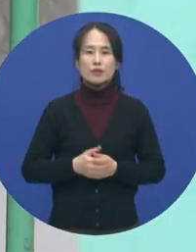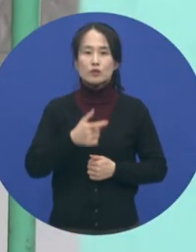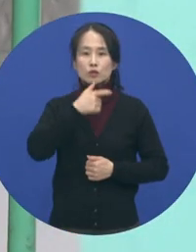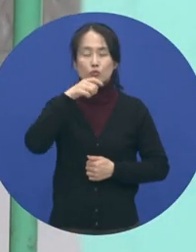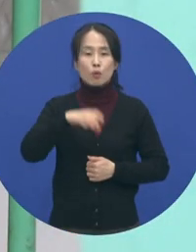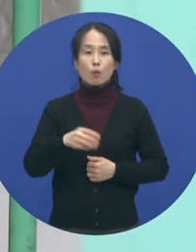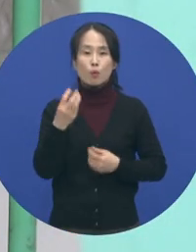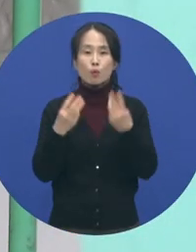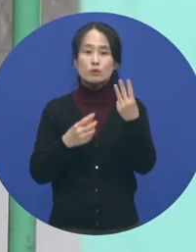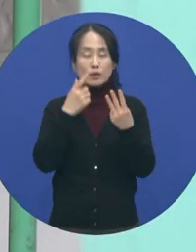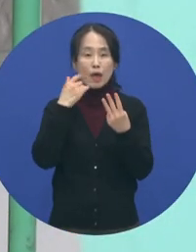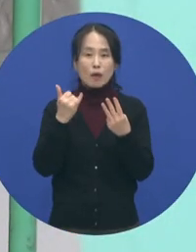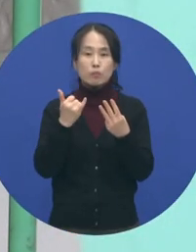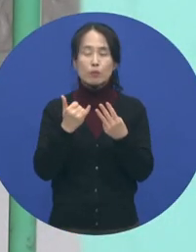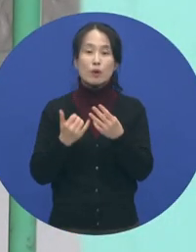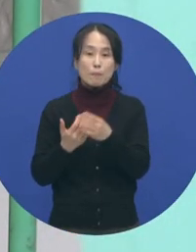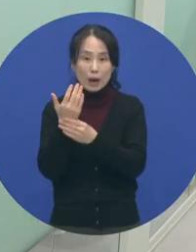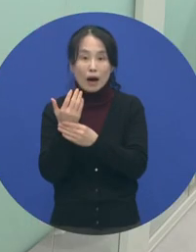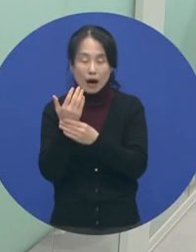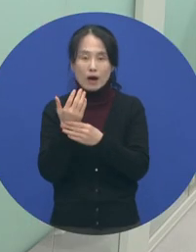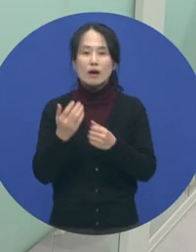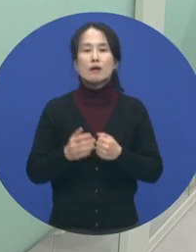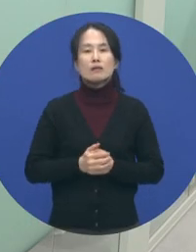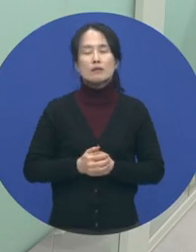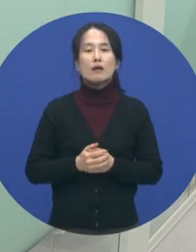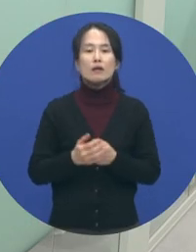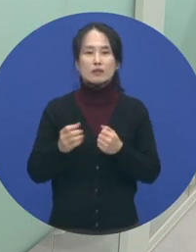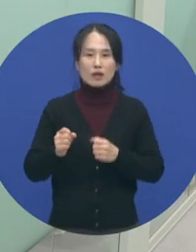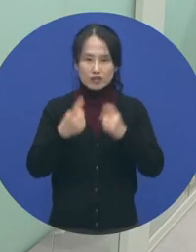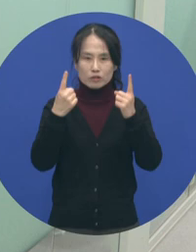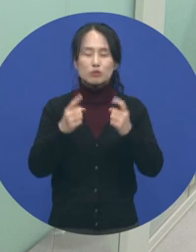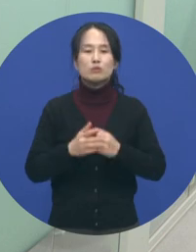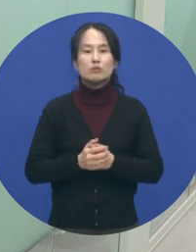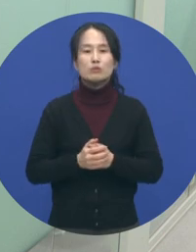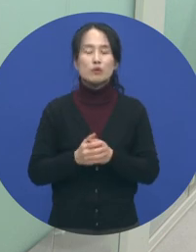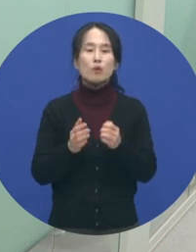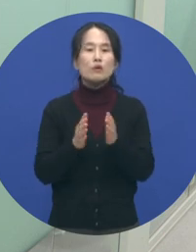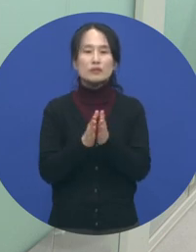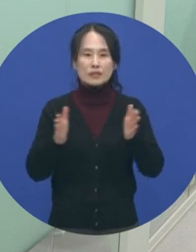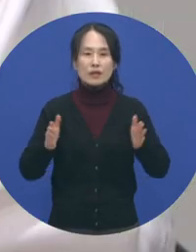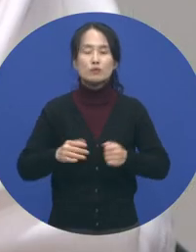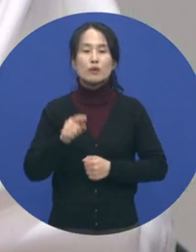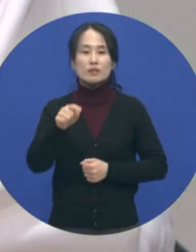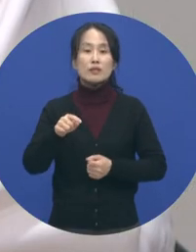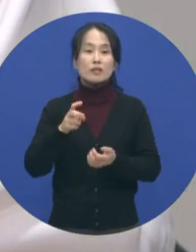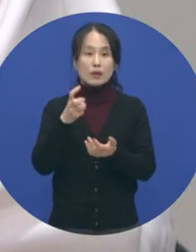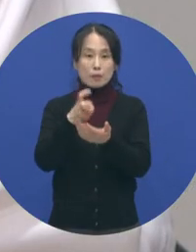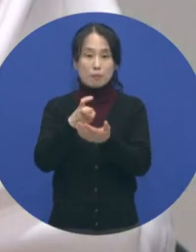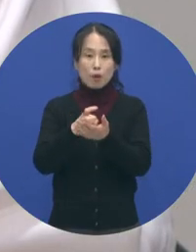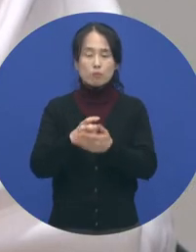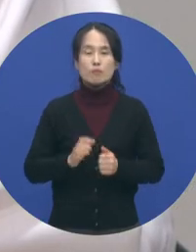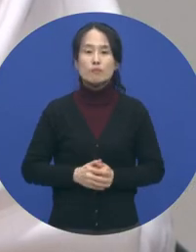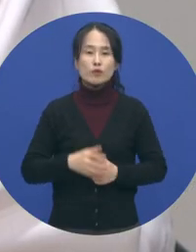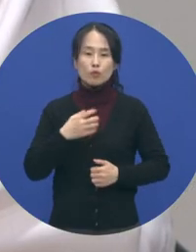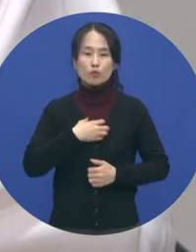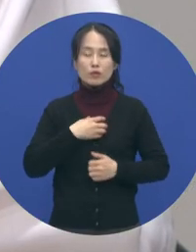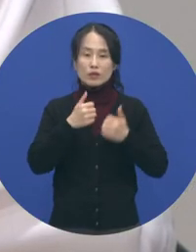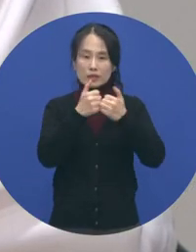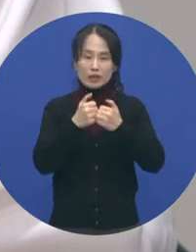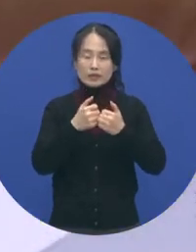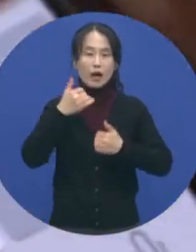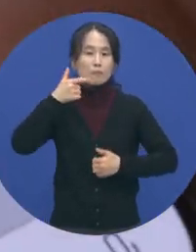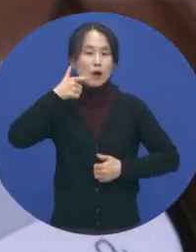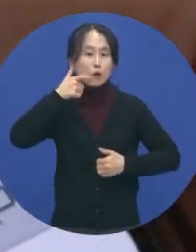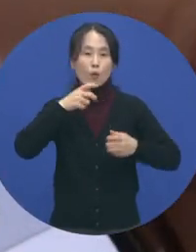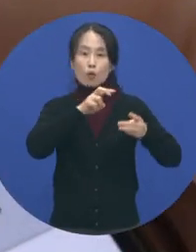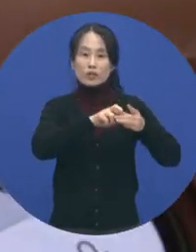세모녀 사건을 계기로 2022년 8월에 만들어진 긴급복지 한라인 이후 위기상담 콜센터가 생겼고